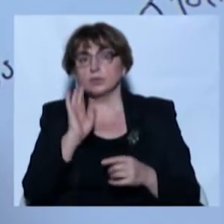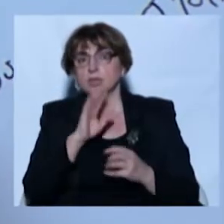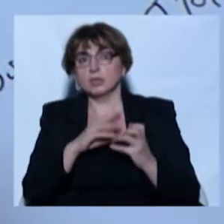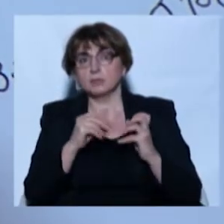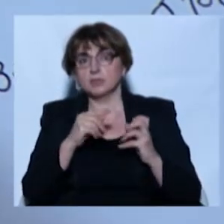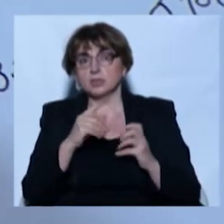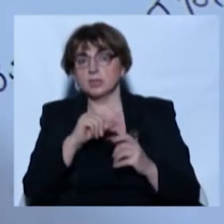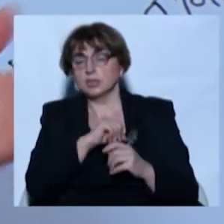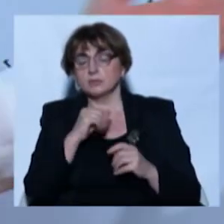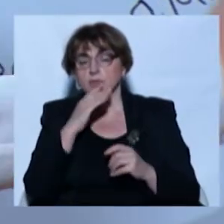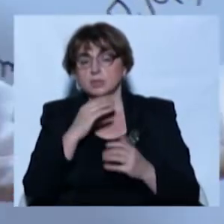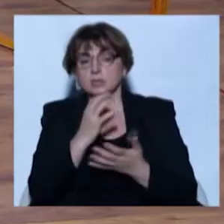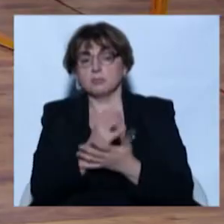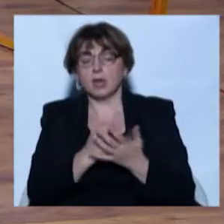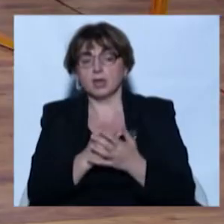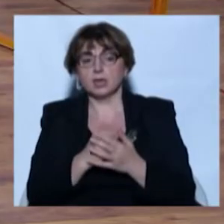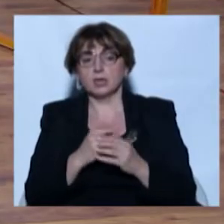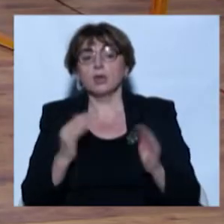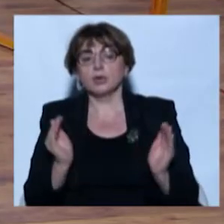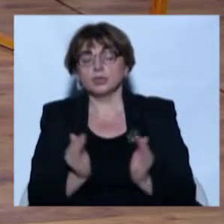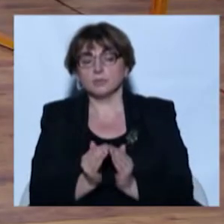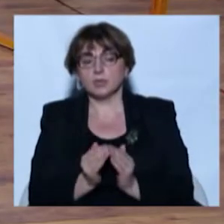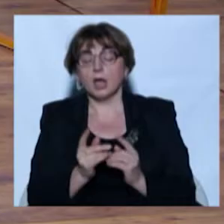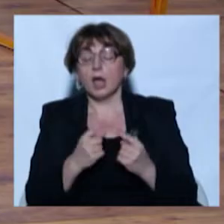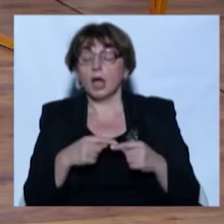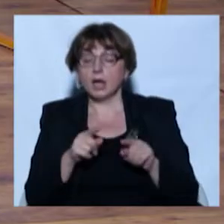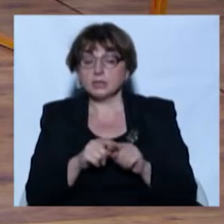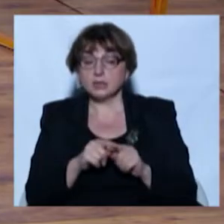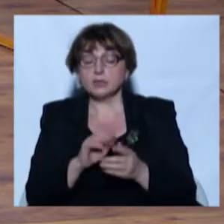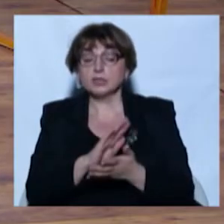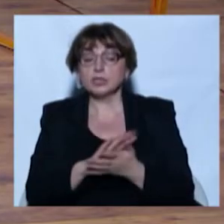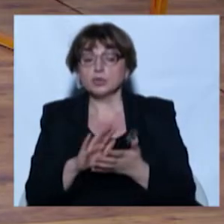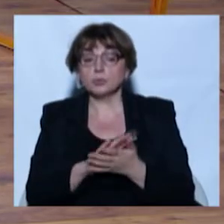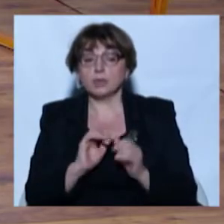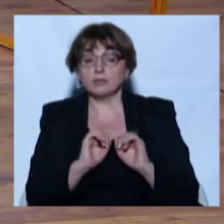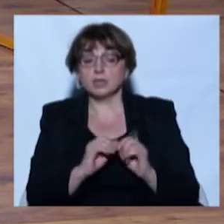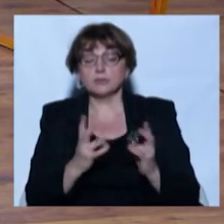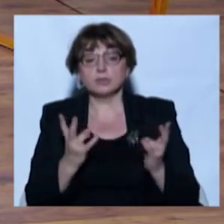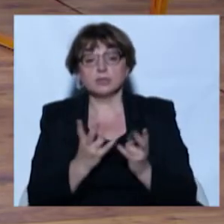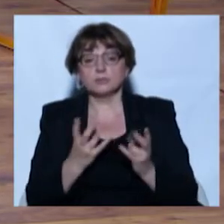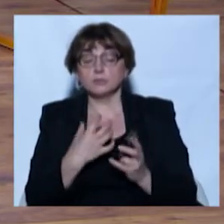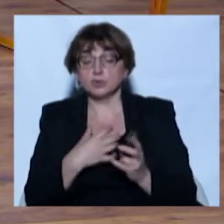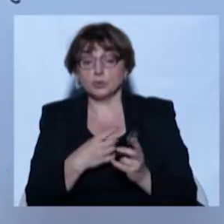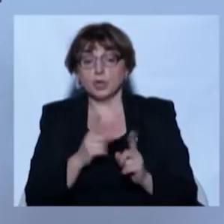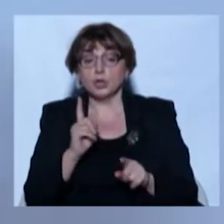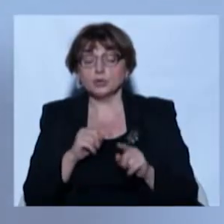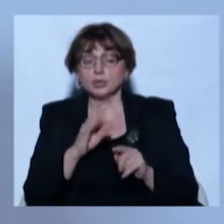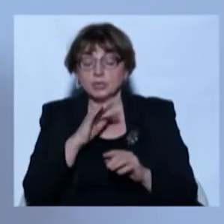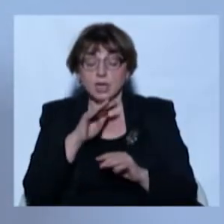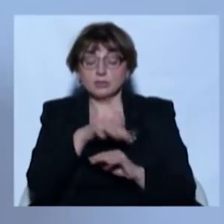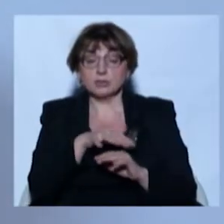წყლის მარაგს. სისუფთავის დაცვაც ასევე მნიშვნელოვანია. ზოგჯერ წყალში